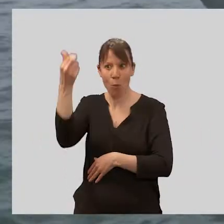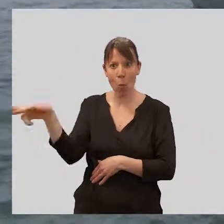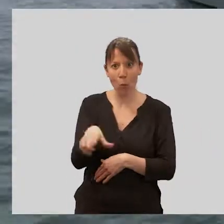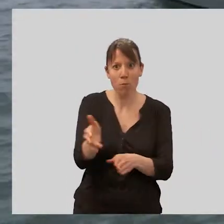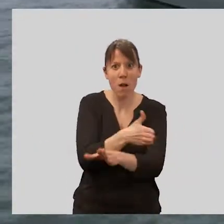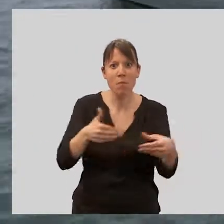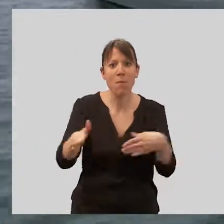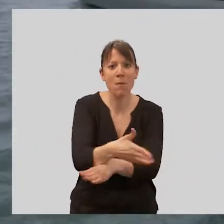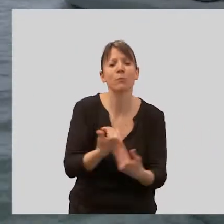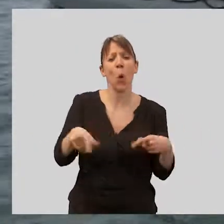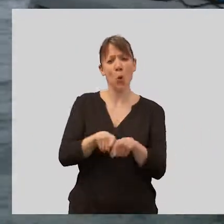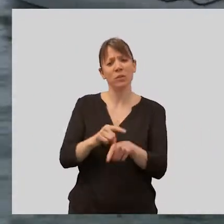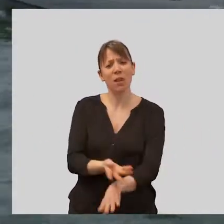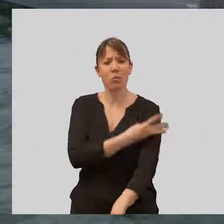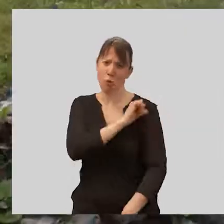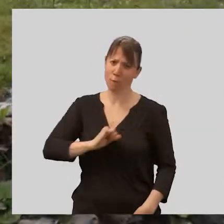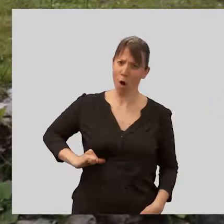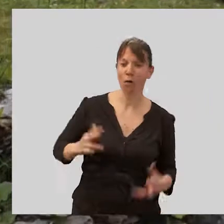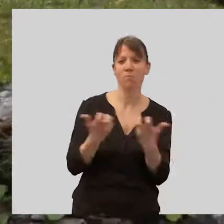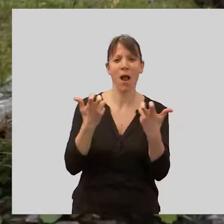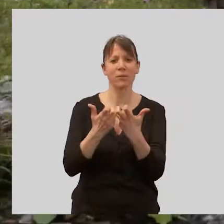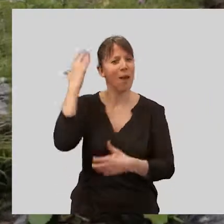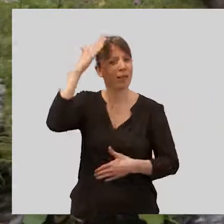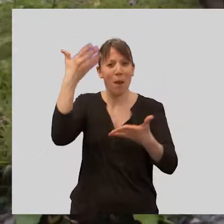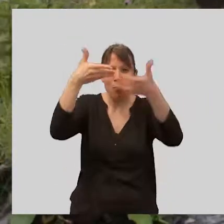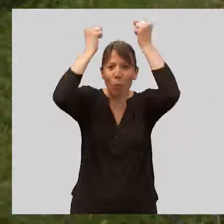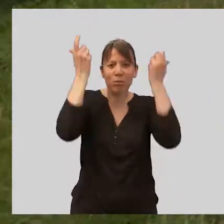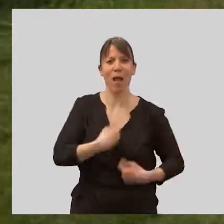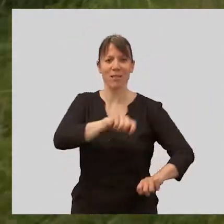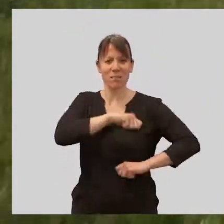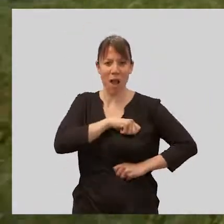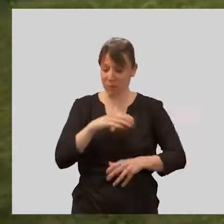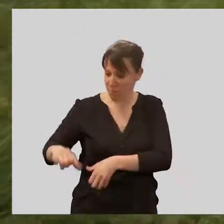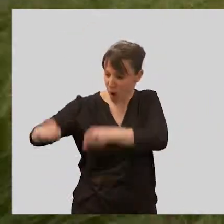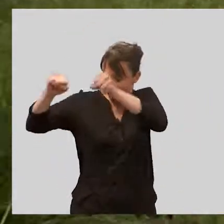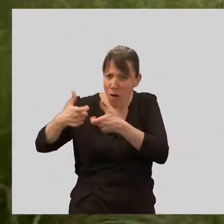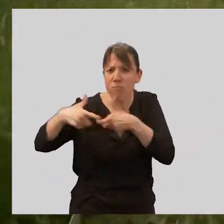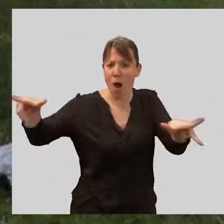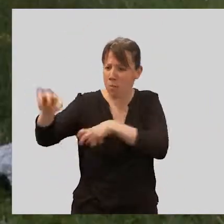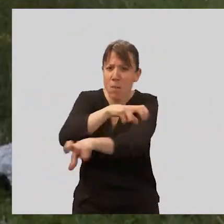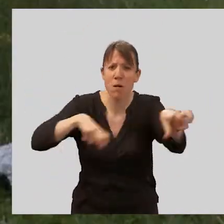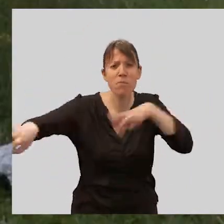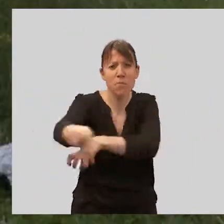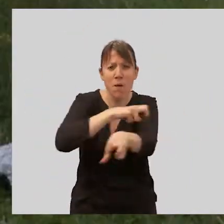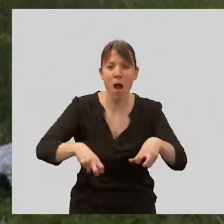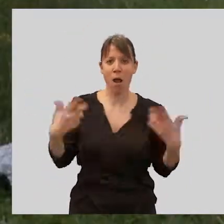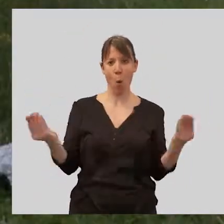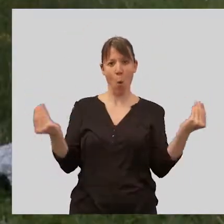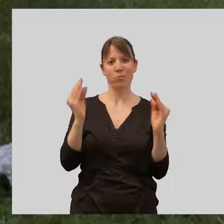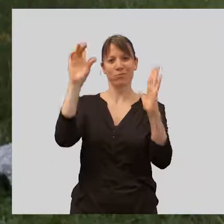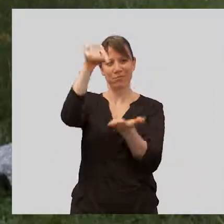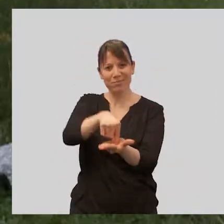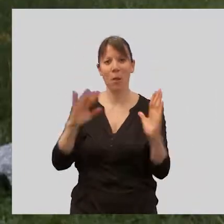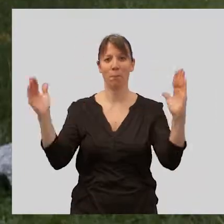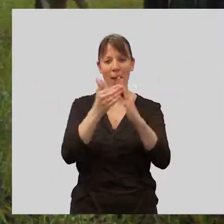disparues, comme le lamantin dans les eaux de Guadeloupe. Certains moments sont émouvants, comme le lâcher de bouquetin ibérique dans les